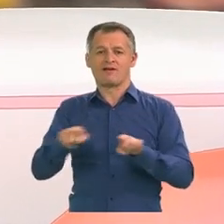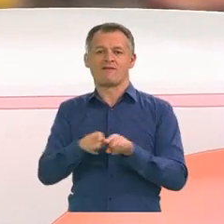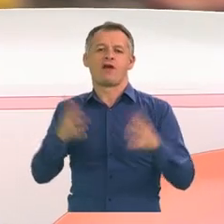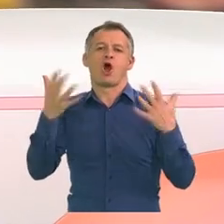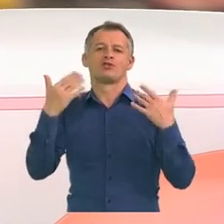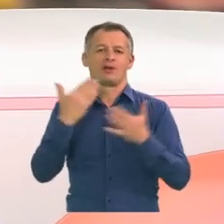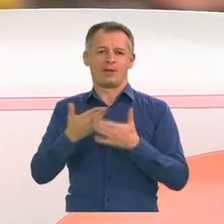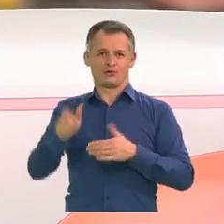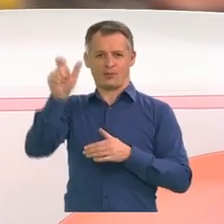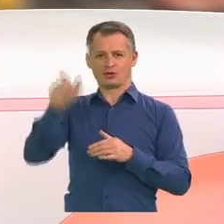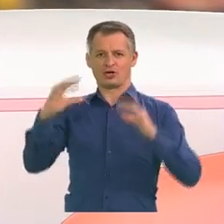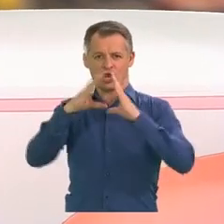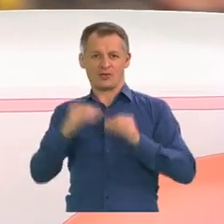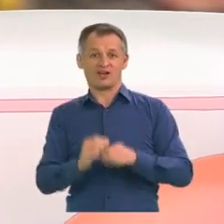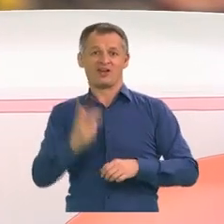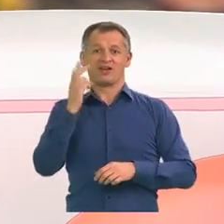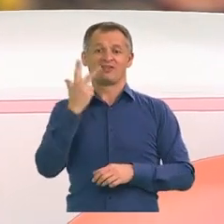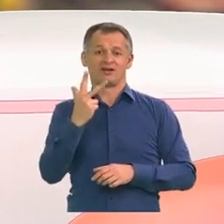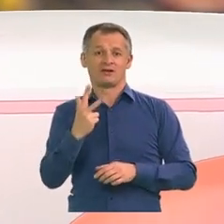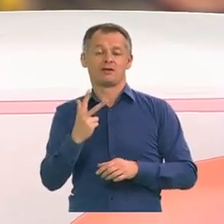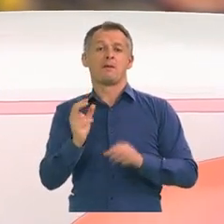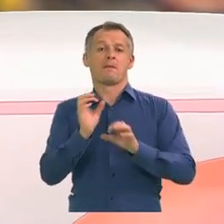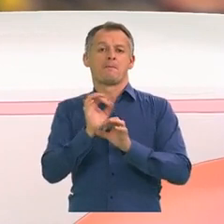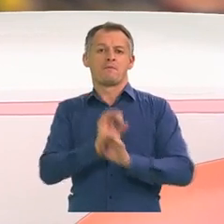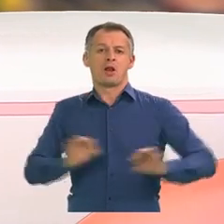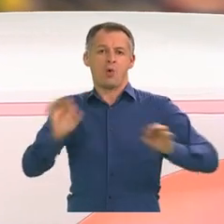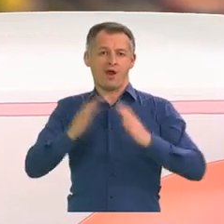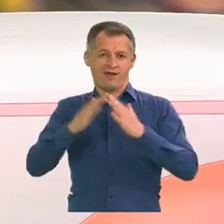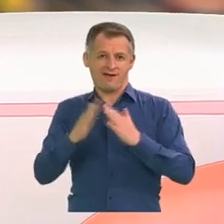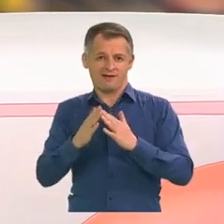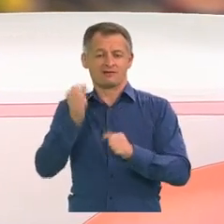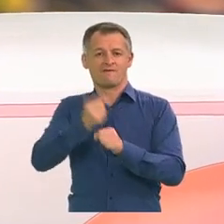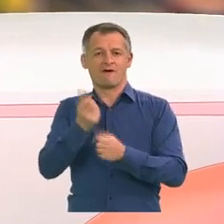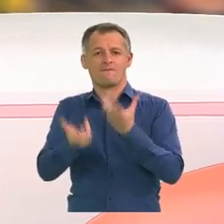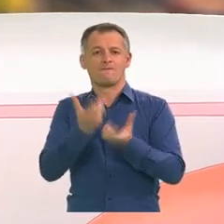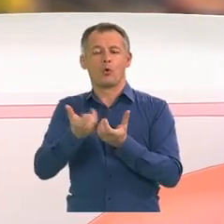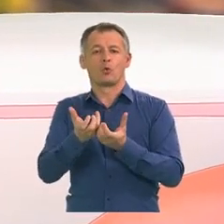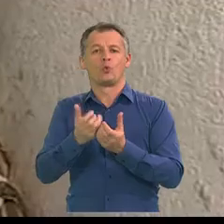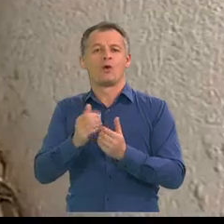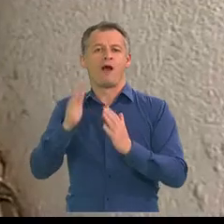de oxigen pentru români. Peste 3 milioane de gospodării din întreaga țară fac focul în sobe.